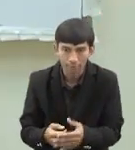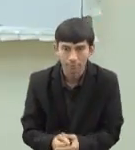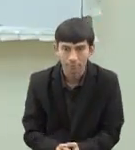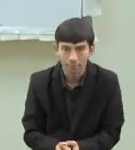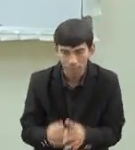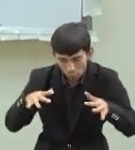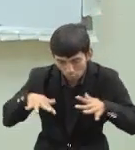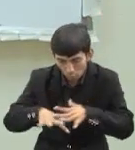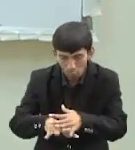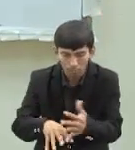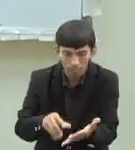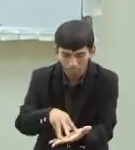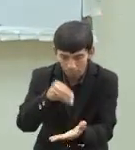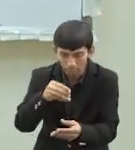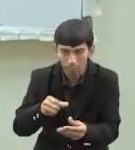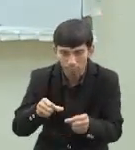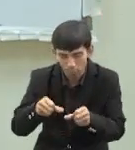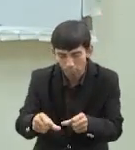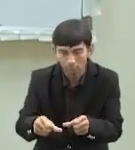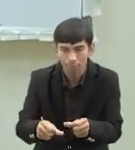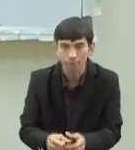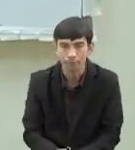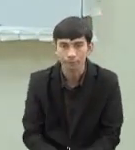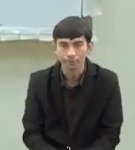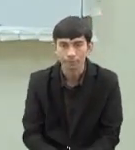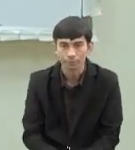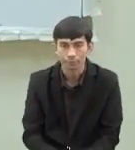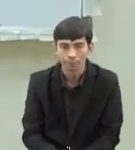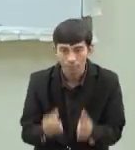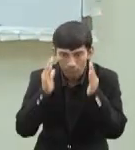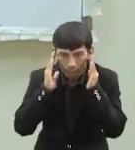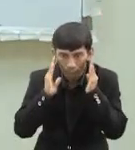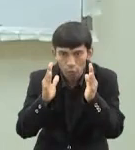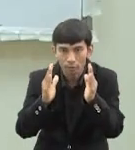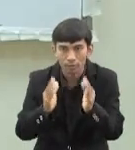riêng bẩn to cho mình nè kêu nè con á đau ấy dội chất tục đạn